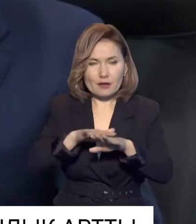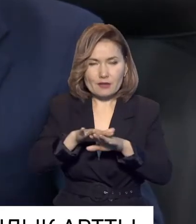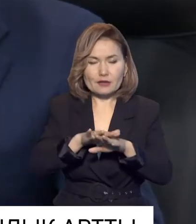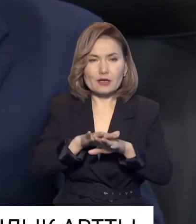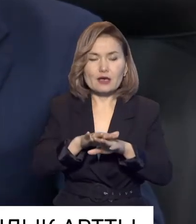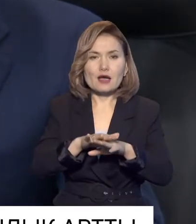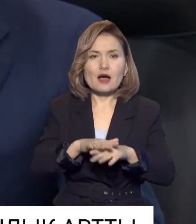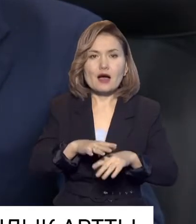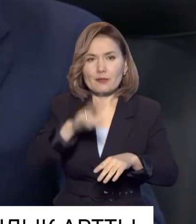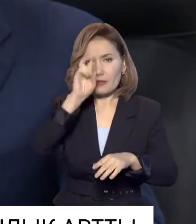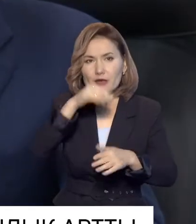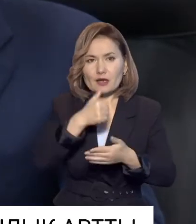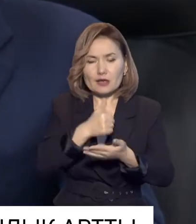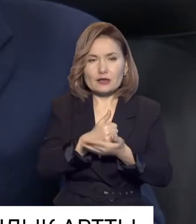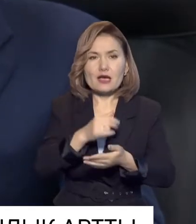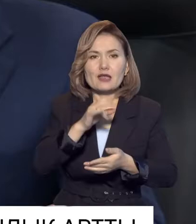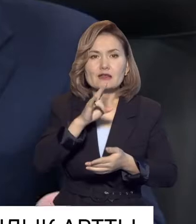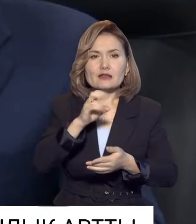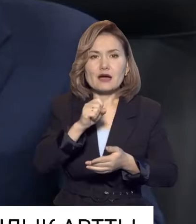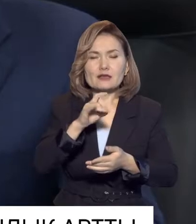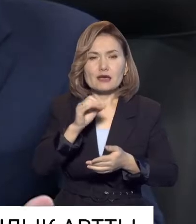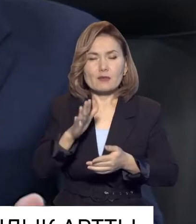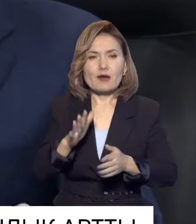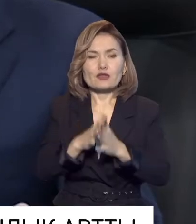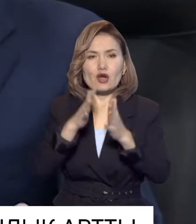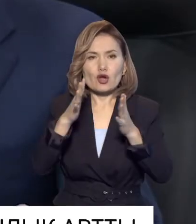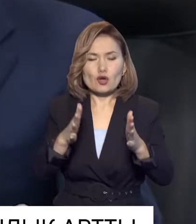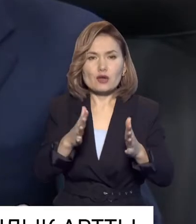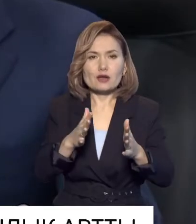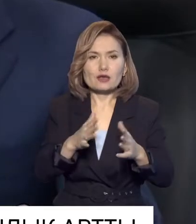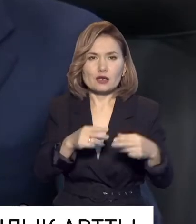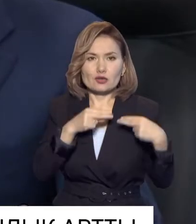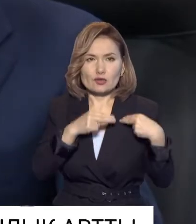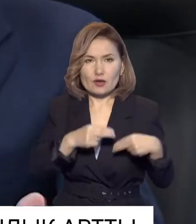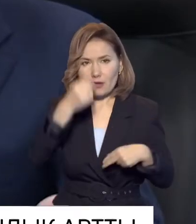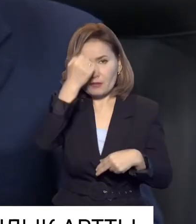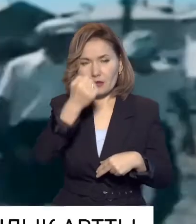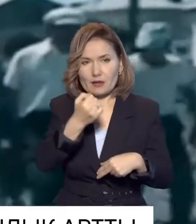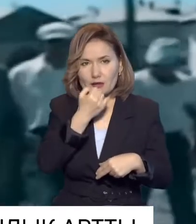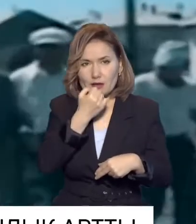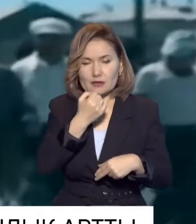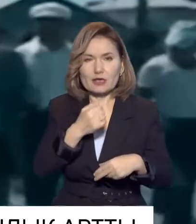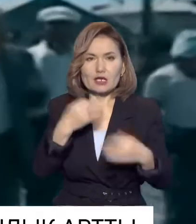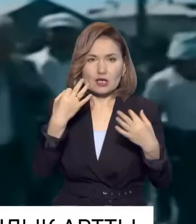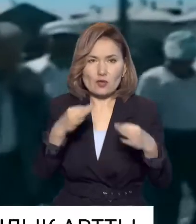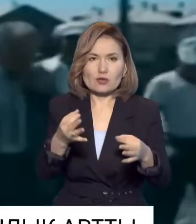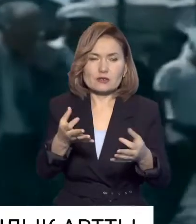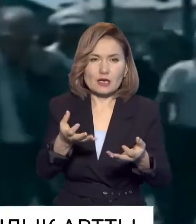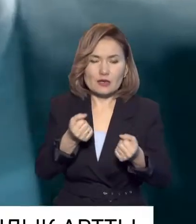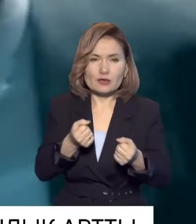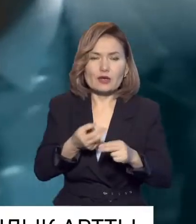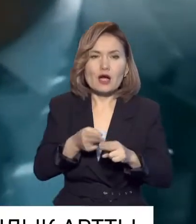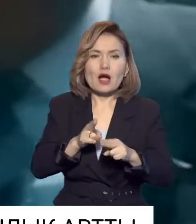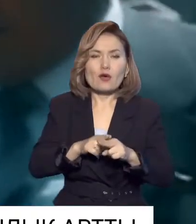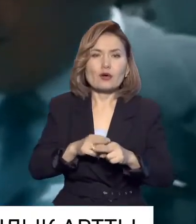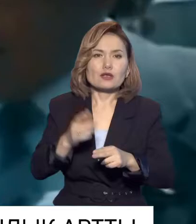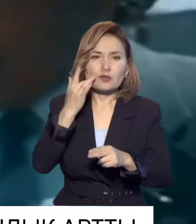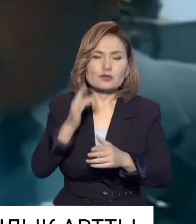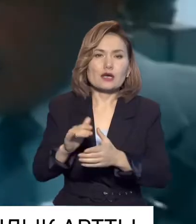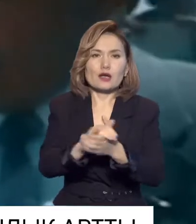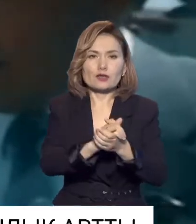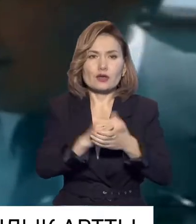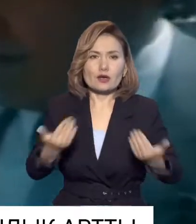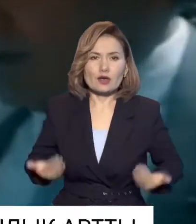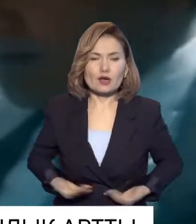екіншіден елбасының осындай үлкен саясатының арқасында деп ойлаймын. Төртеу түгел болса төбедегі келеді, алтау ала